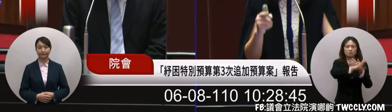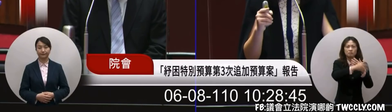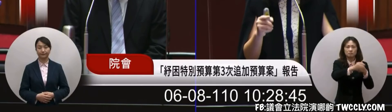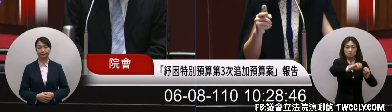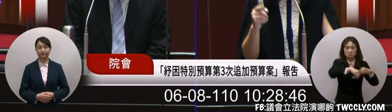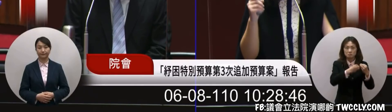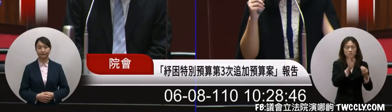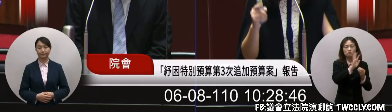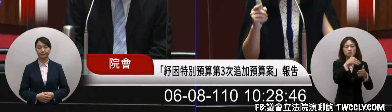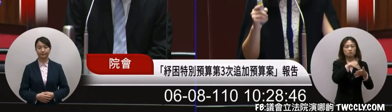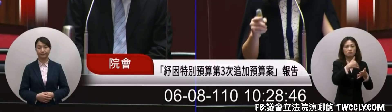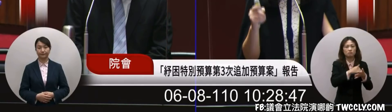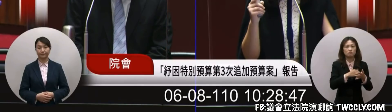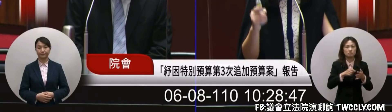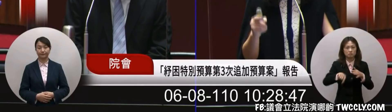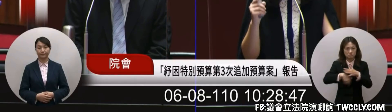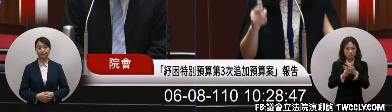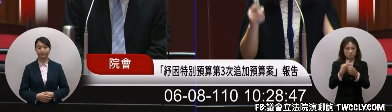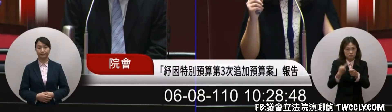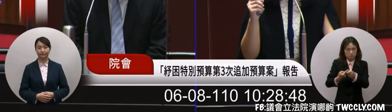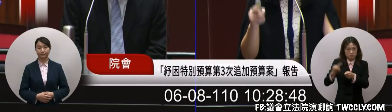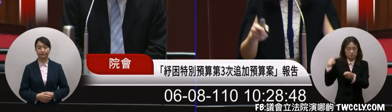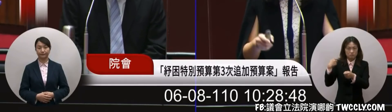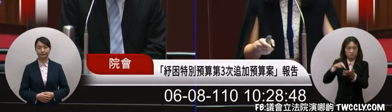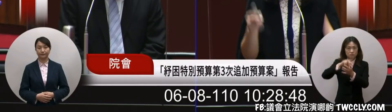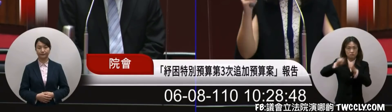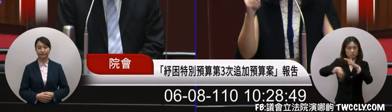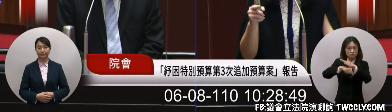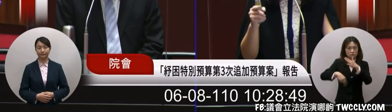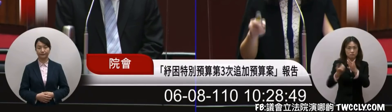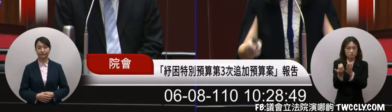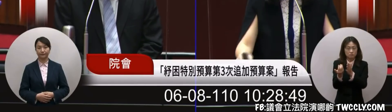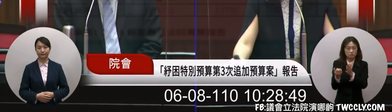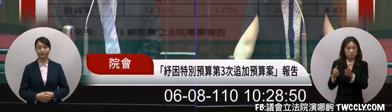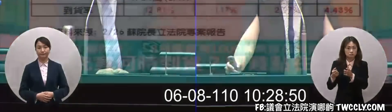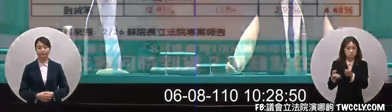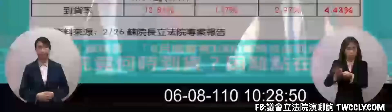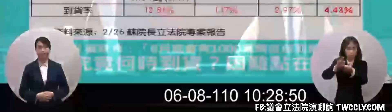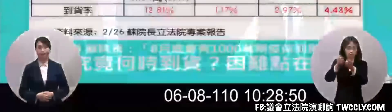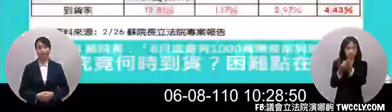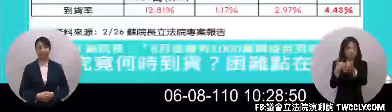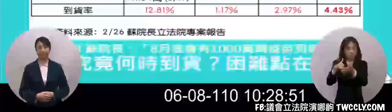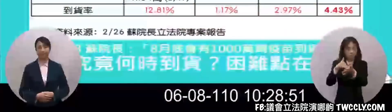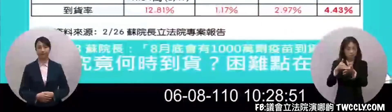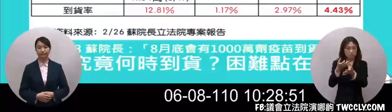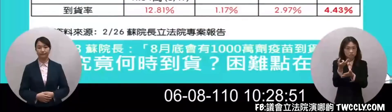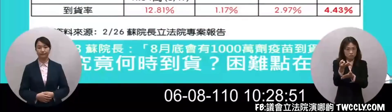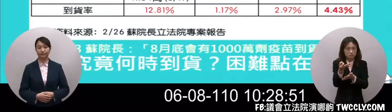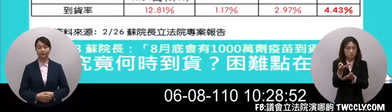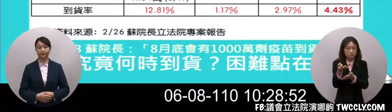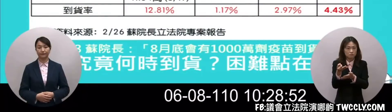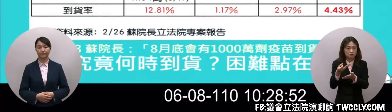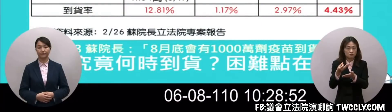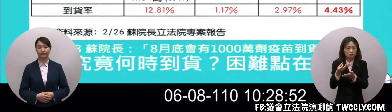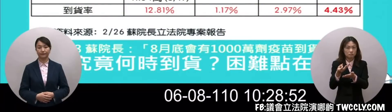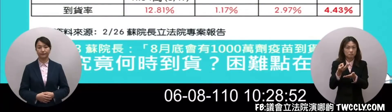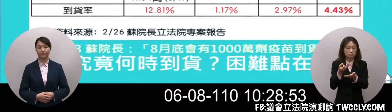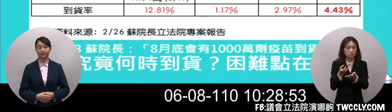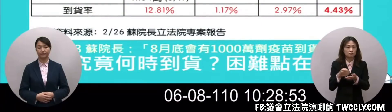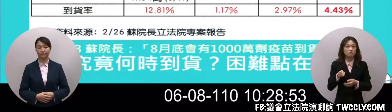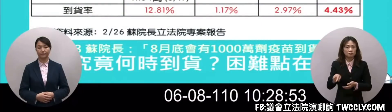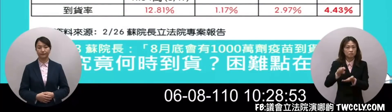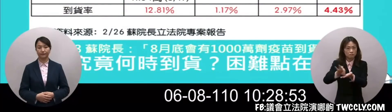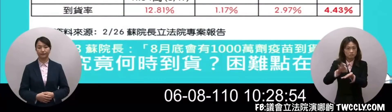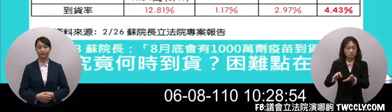在我们去年立法院给你的第二次追加预算115亿的疫苗采购预算。请问一下，疫